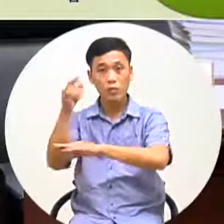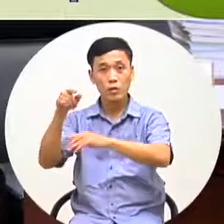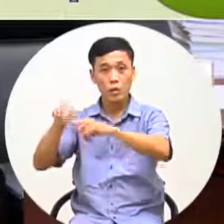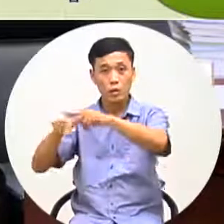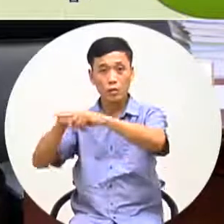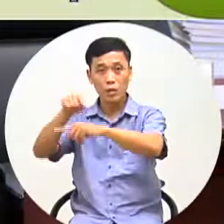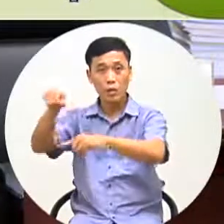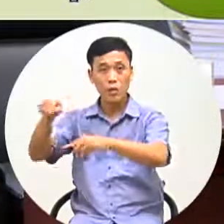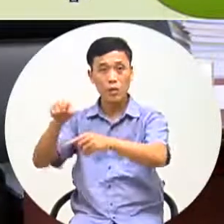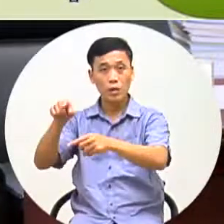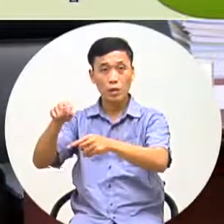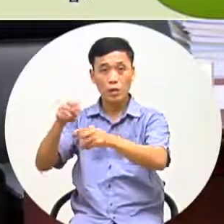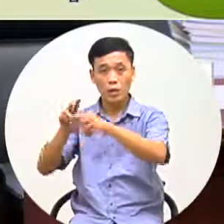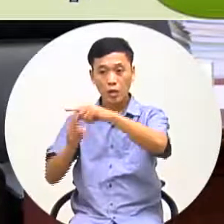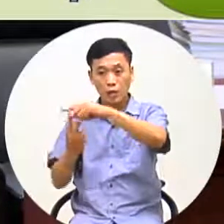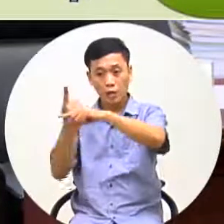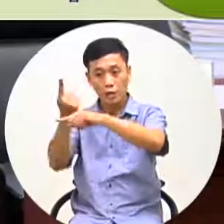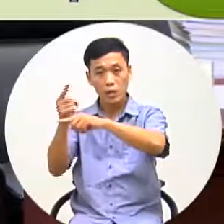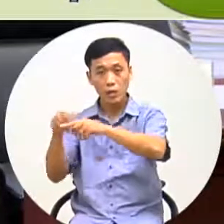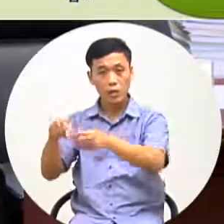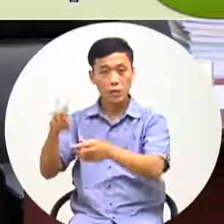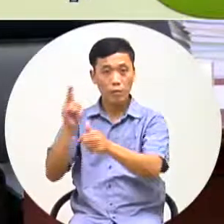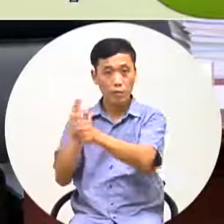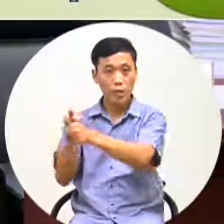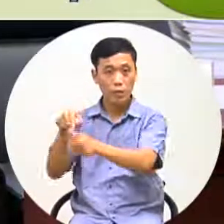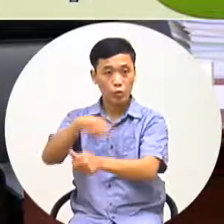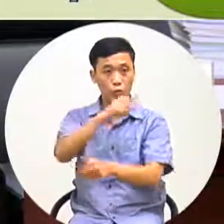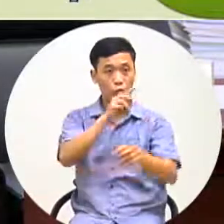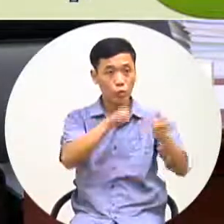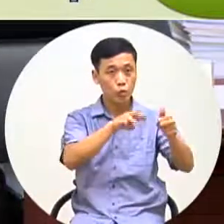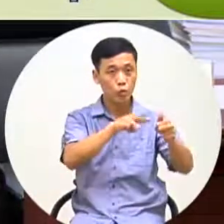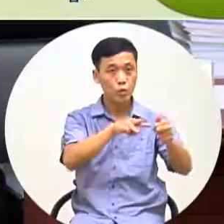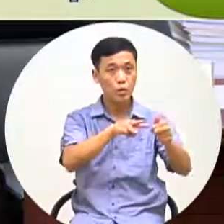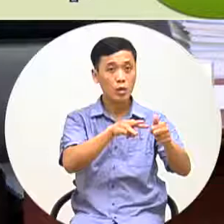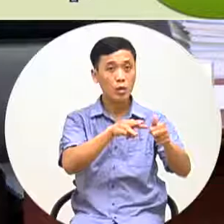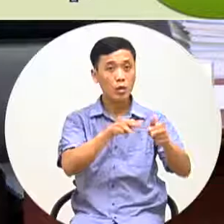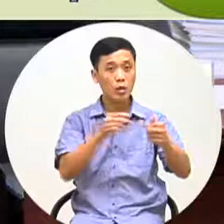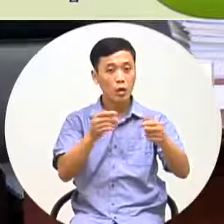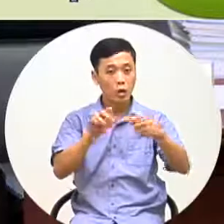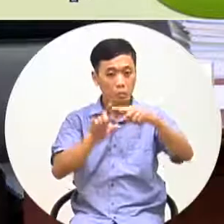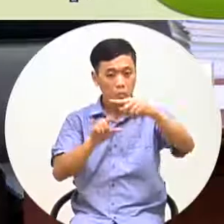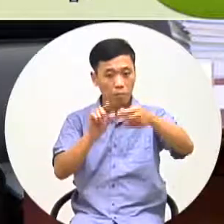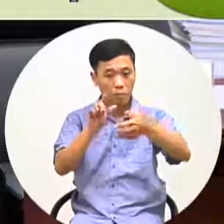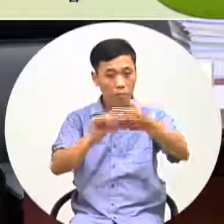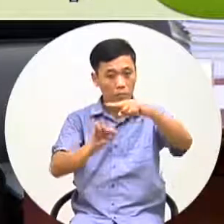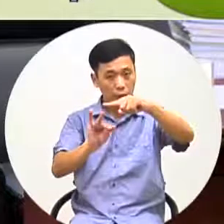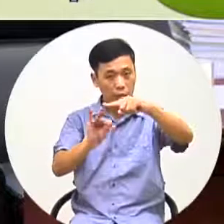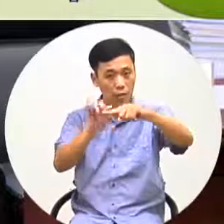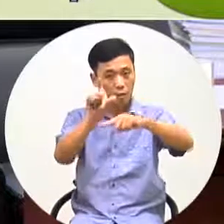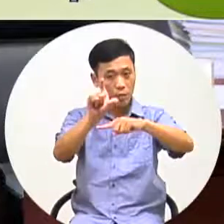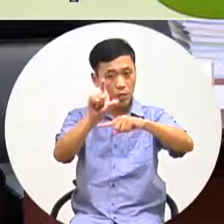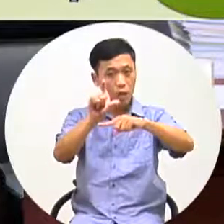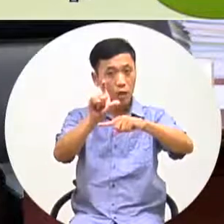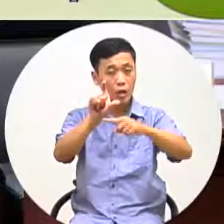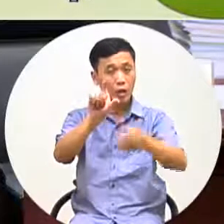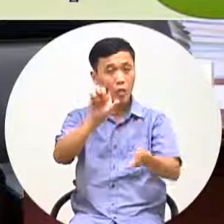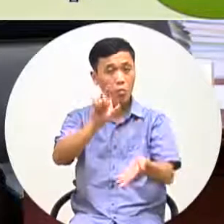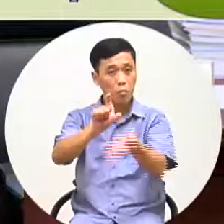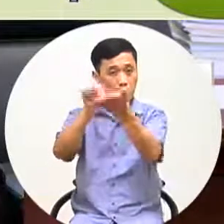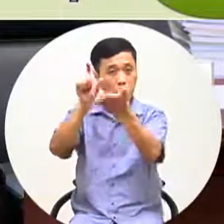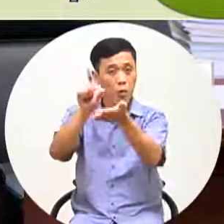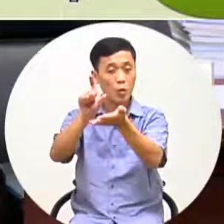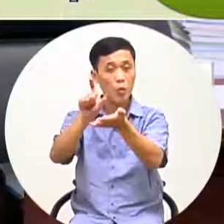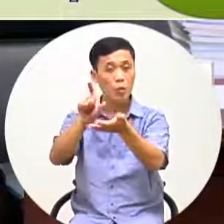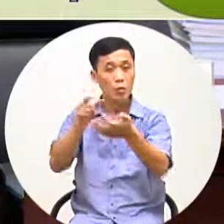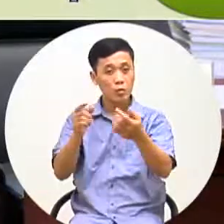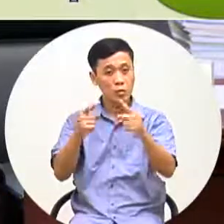差不多呢。哦，所以我们可以看到，就是说这个长期以来，这中间发生了什么样的问题？即便他们今天派出来